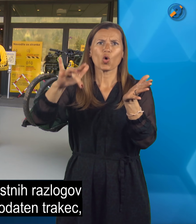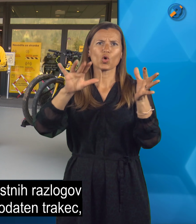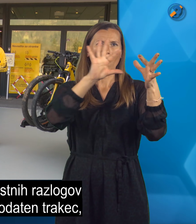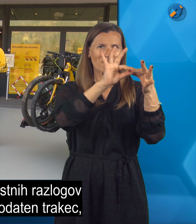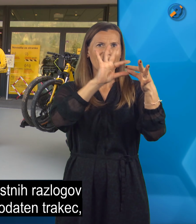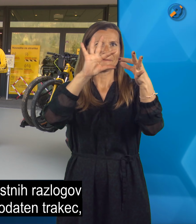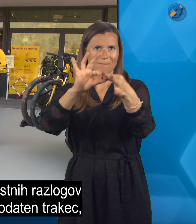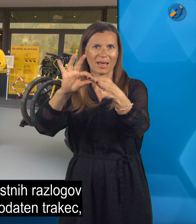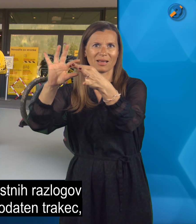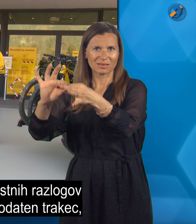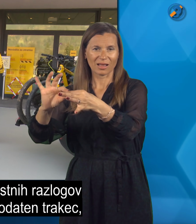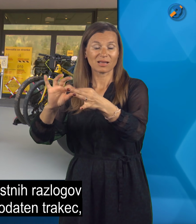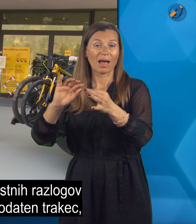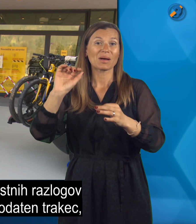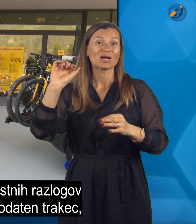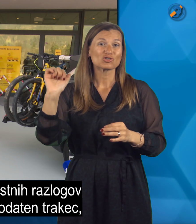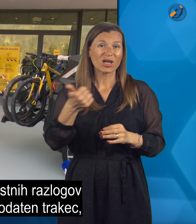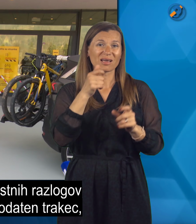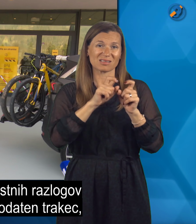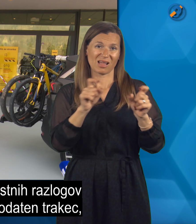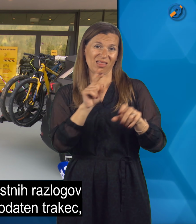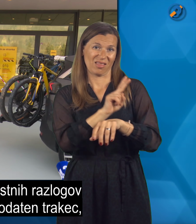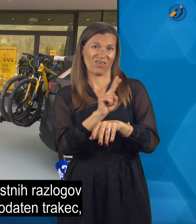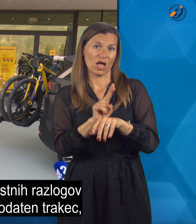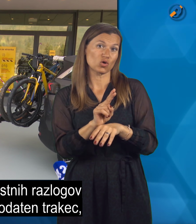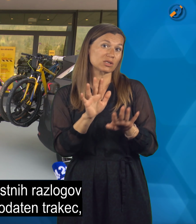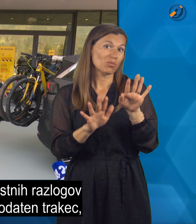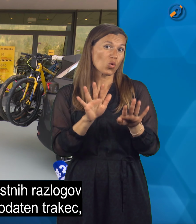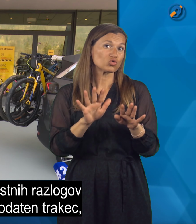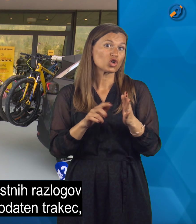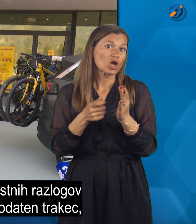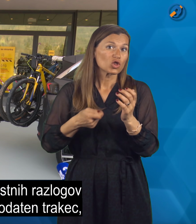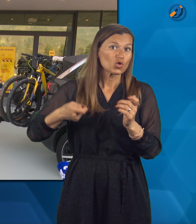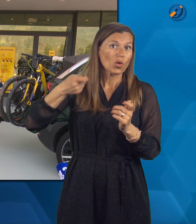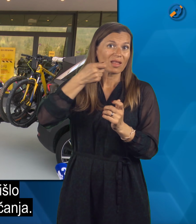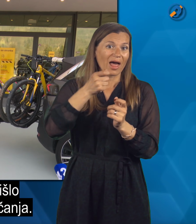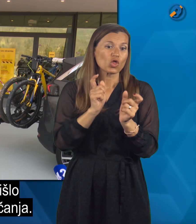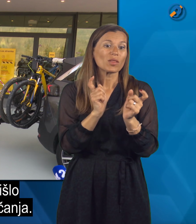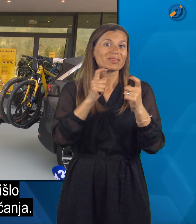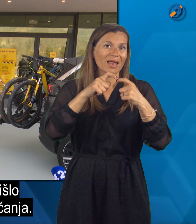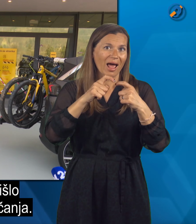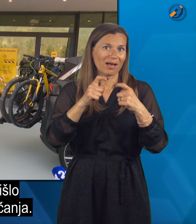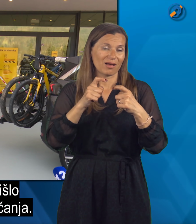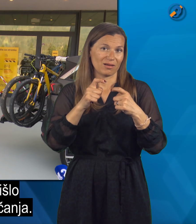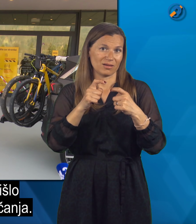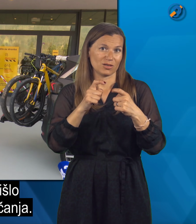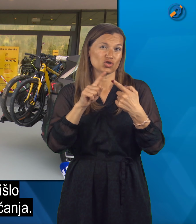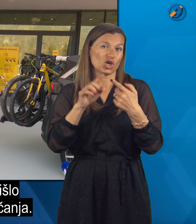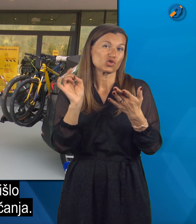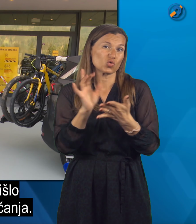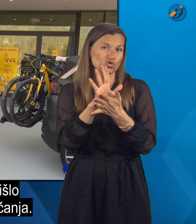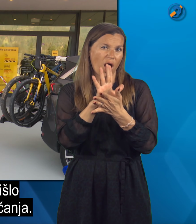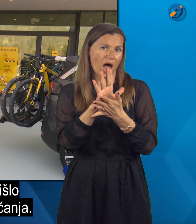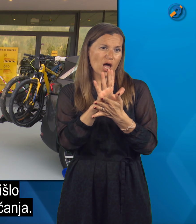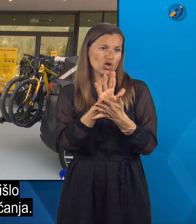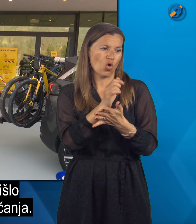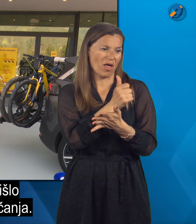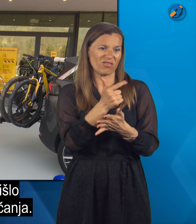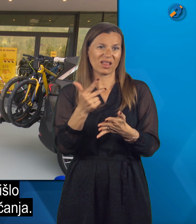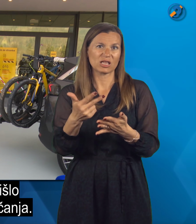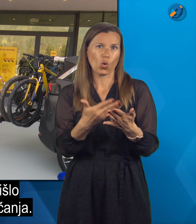dajmo pa vseeno iz varnostnih razlogov morda še kakšen dodaten trakec pripet, če bi prišlo do popuščanja